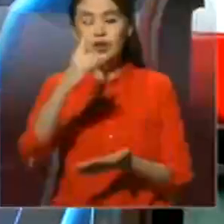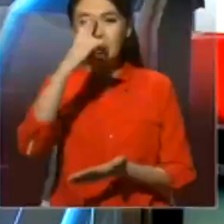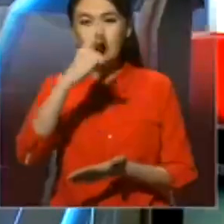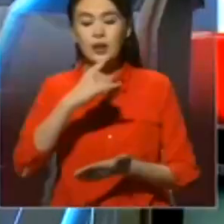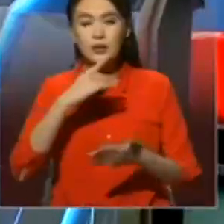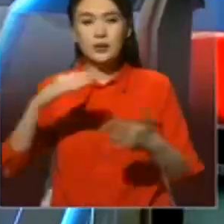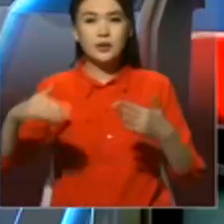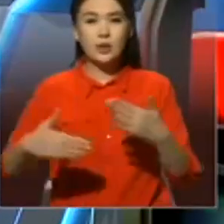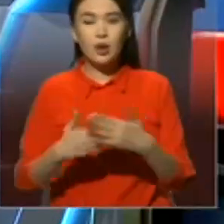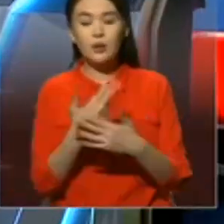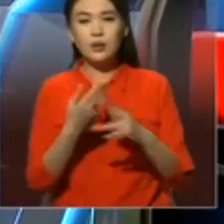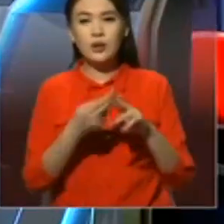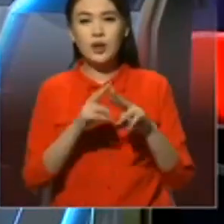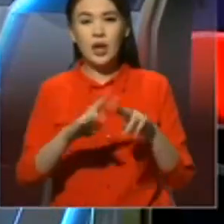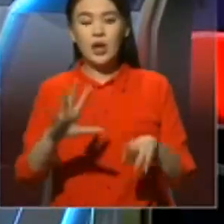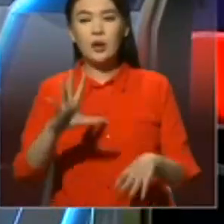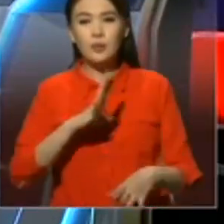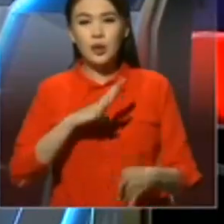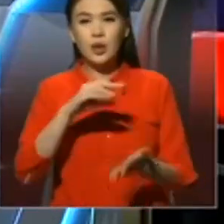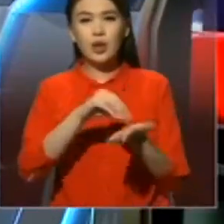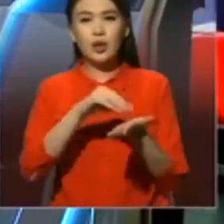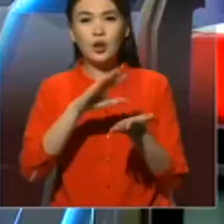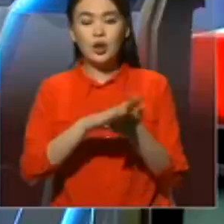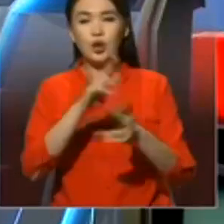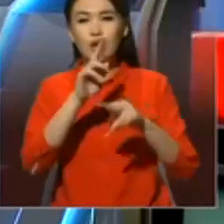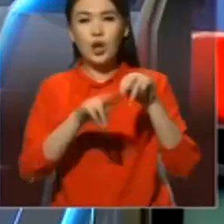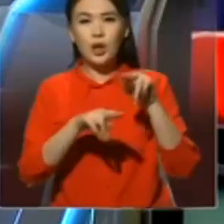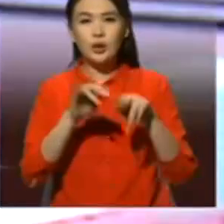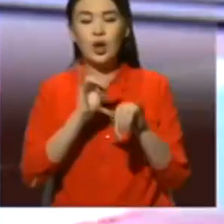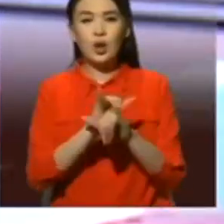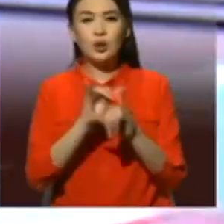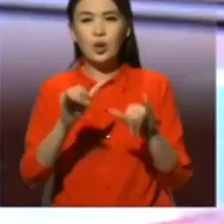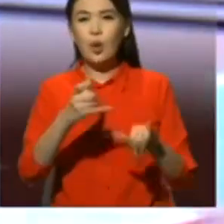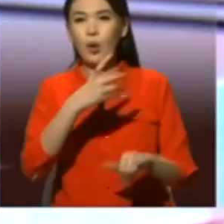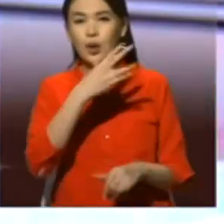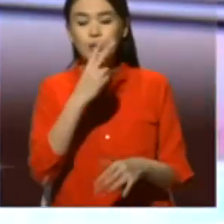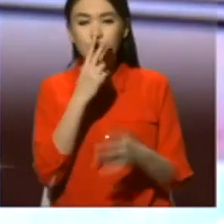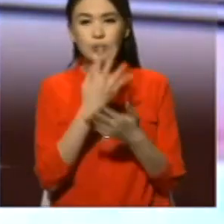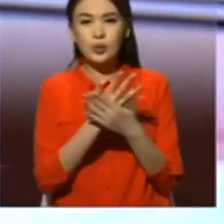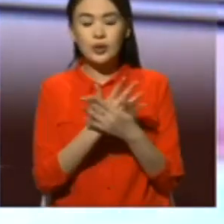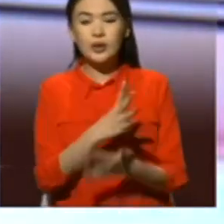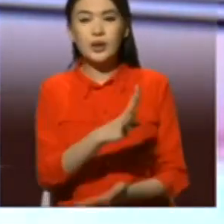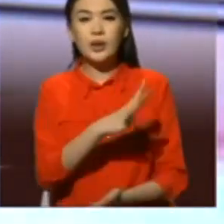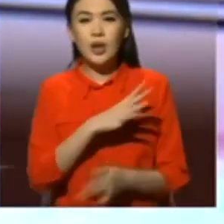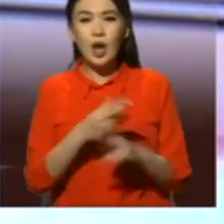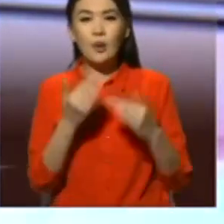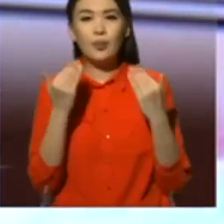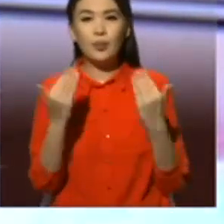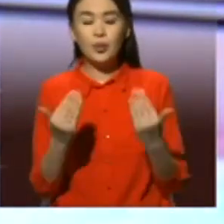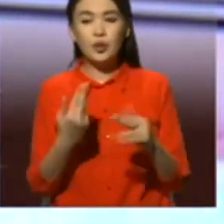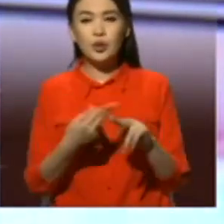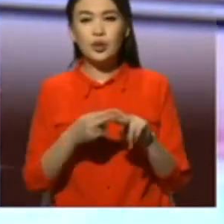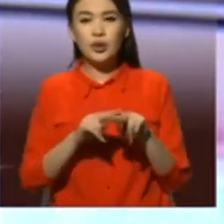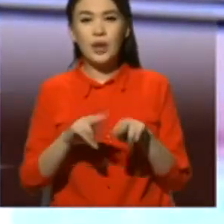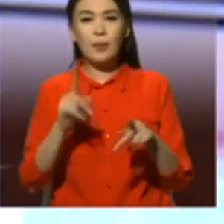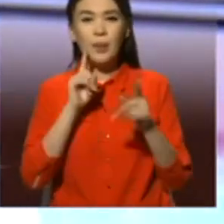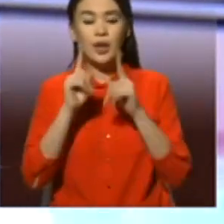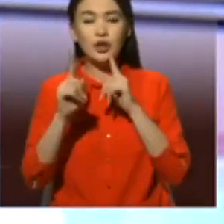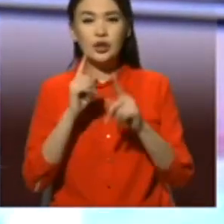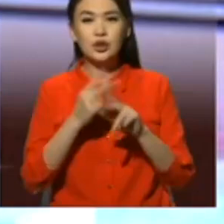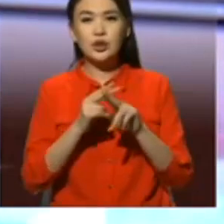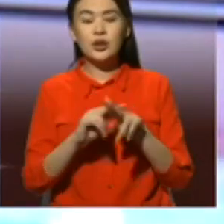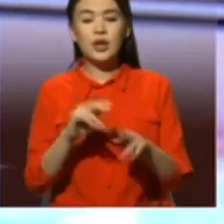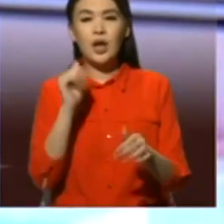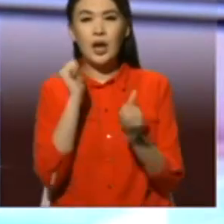осы бір мақсатта, бір мүддеде құрылады, дамитындығын уақыт өзі көрсетті. Енді бүгінгі пленарлық мәжілісте айтылған